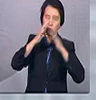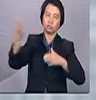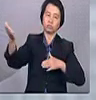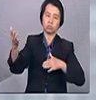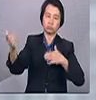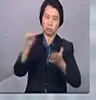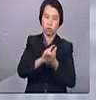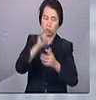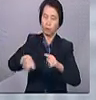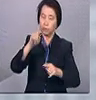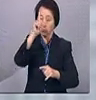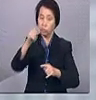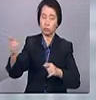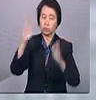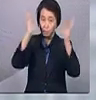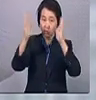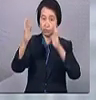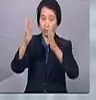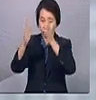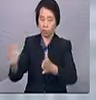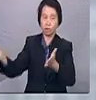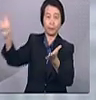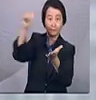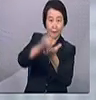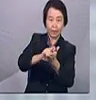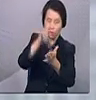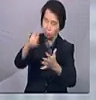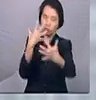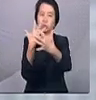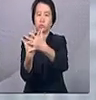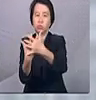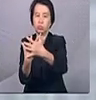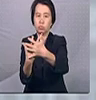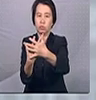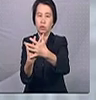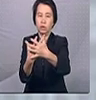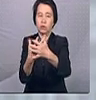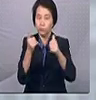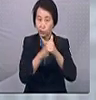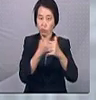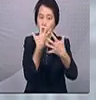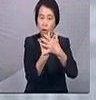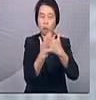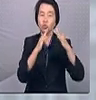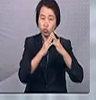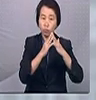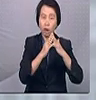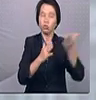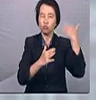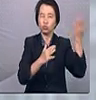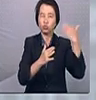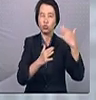kena kuarantinkan mereka untuk 14 hari. Pada permulaan, kita kuarantinkan mereka di rumah. Tapi sekarang ni kita